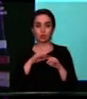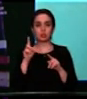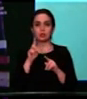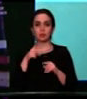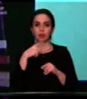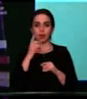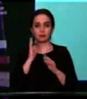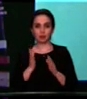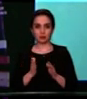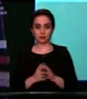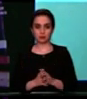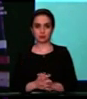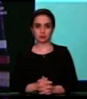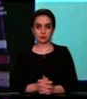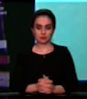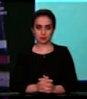nimaga aytiladi?